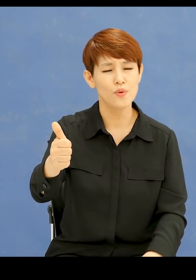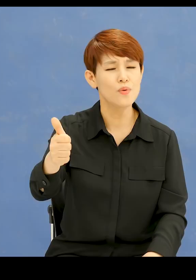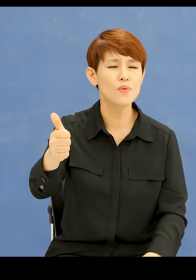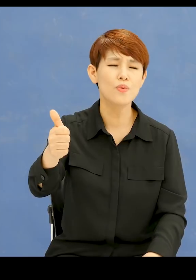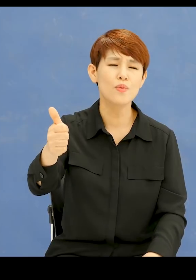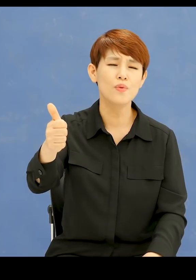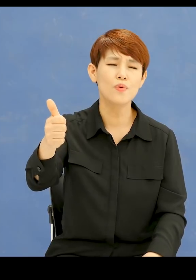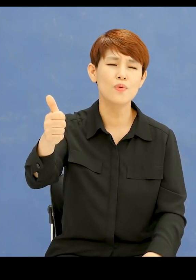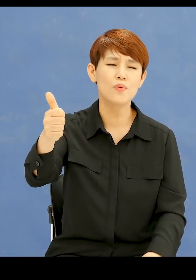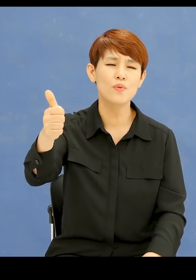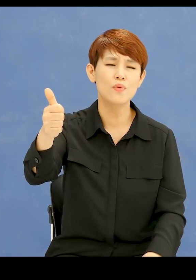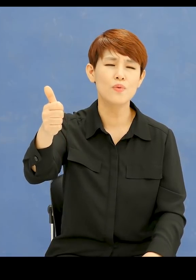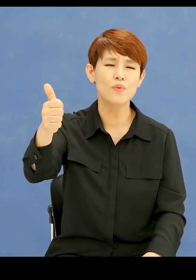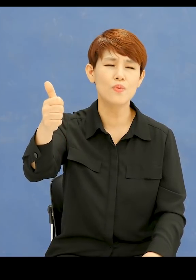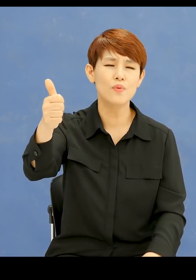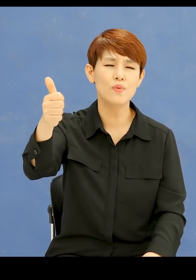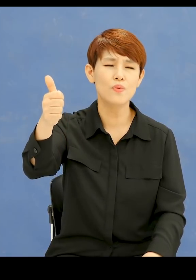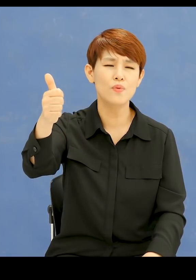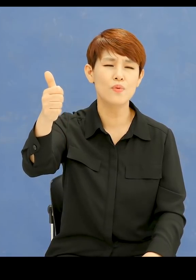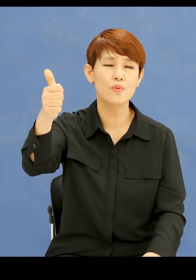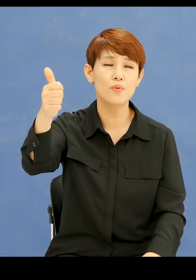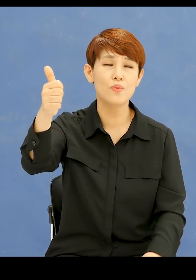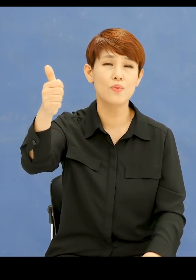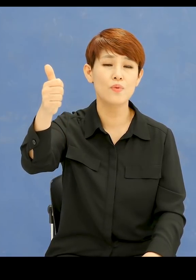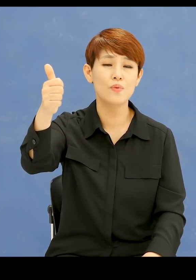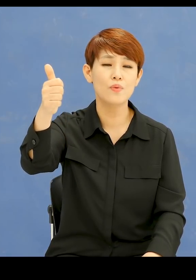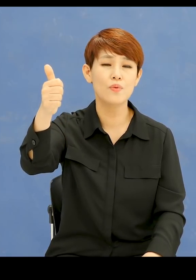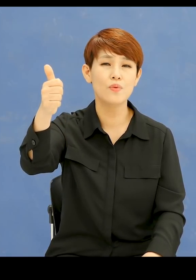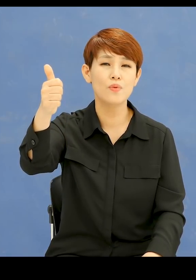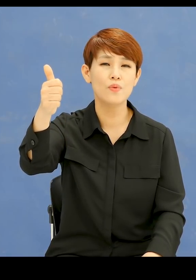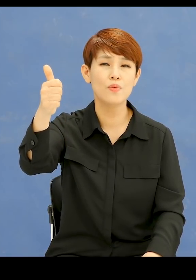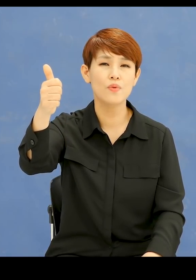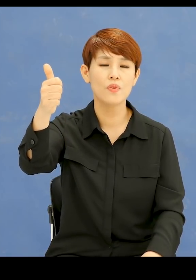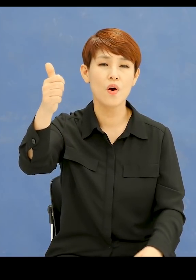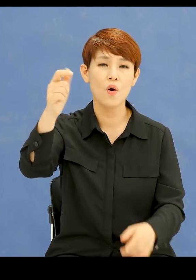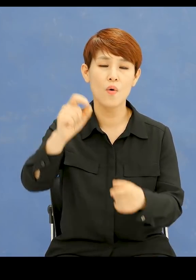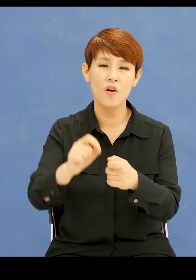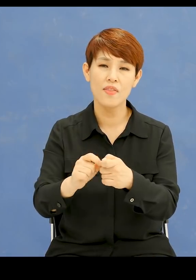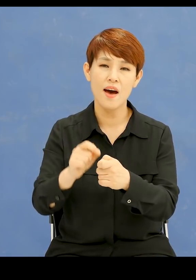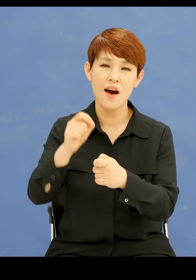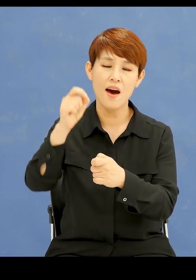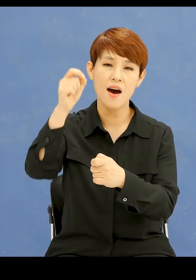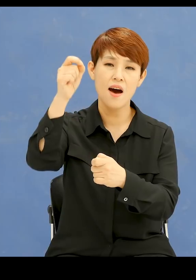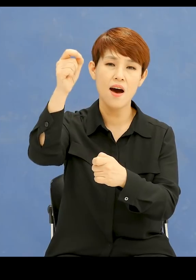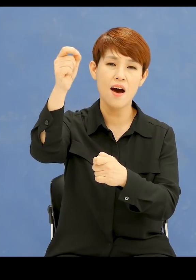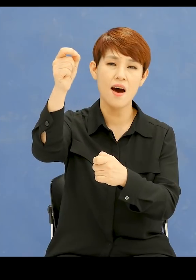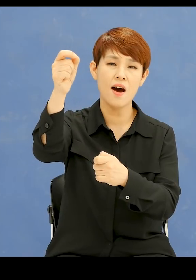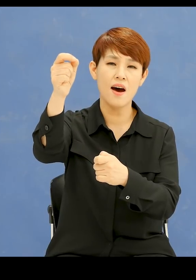영원한